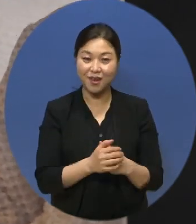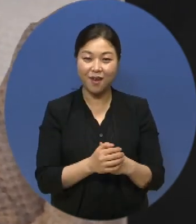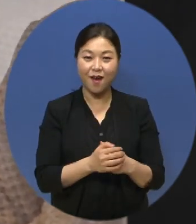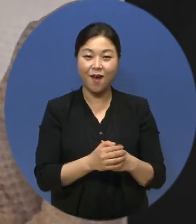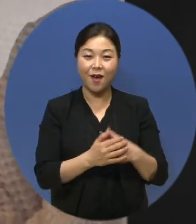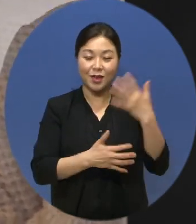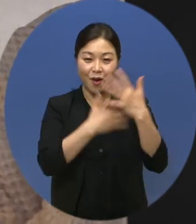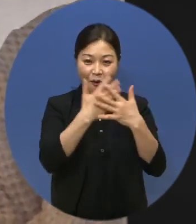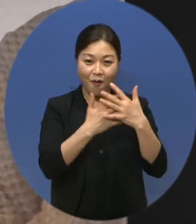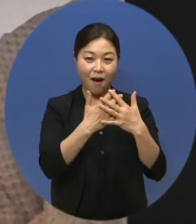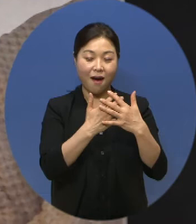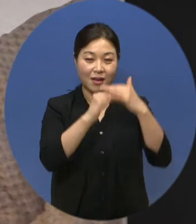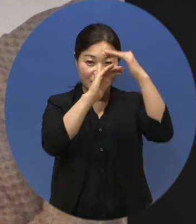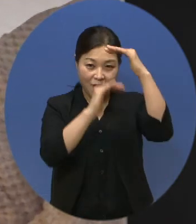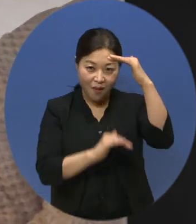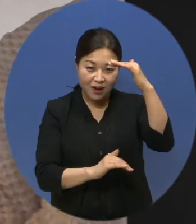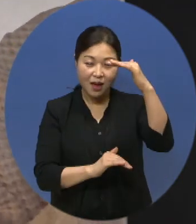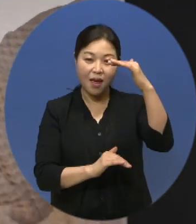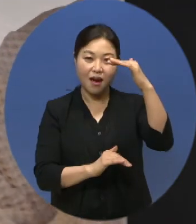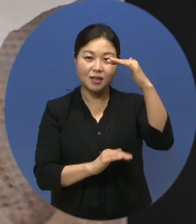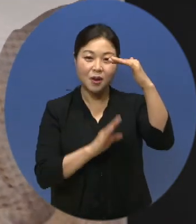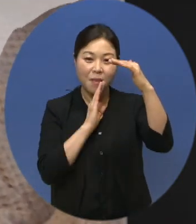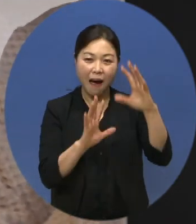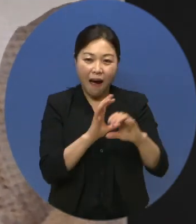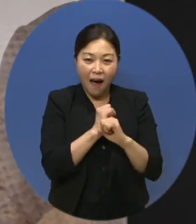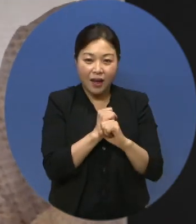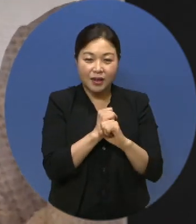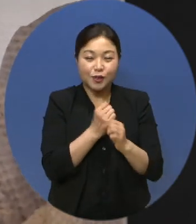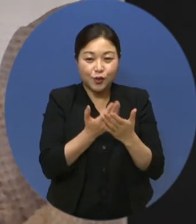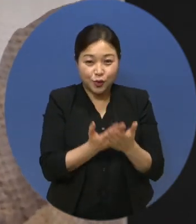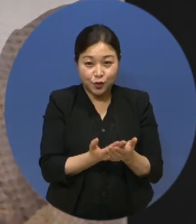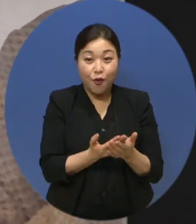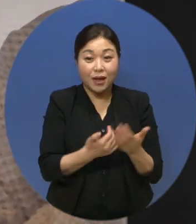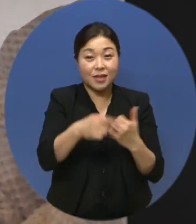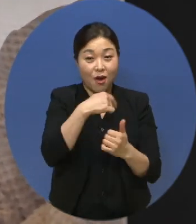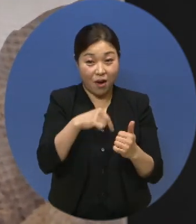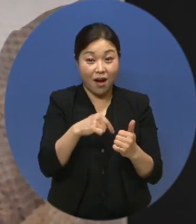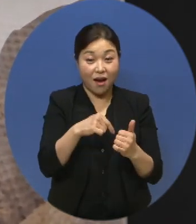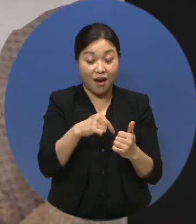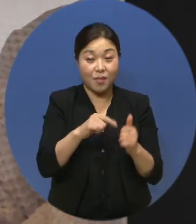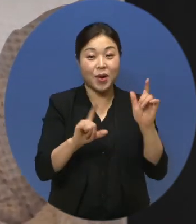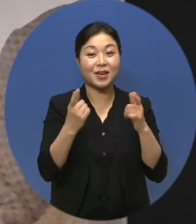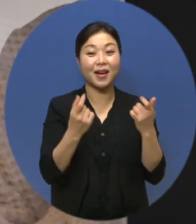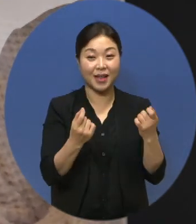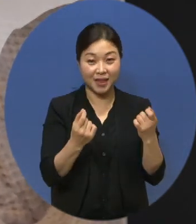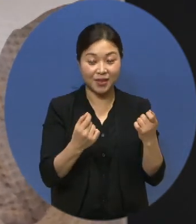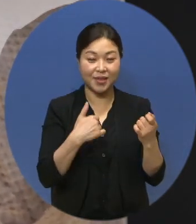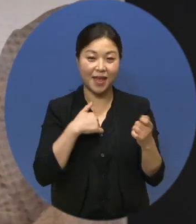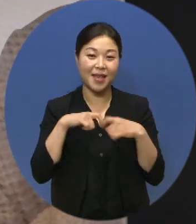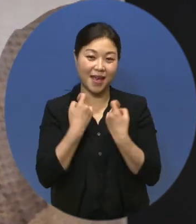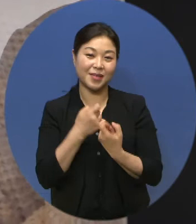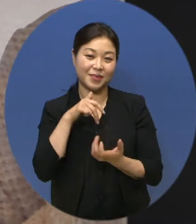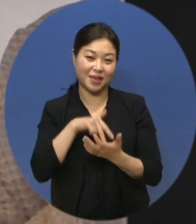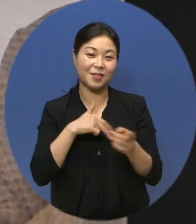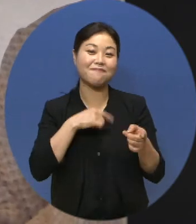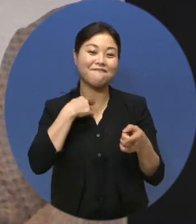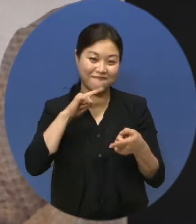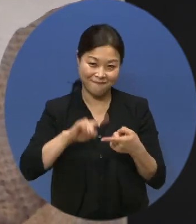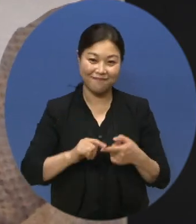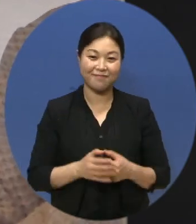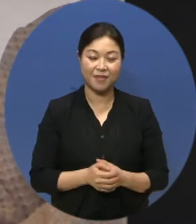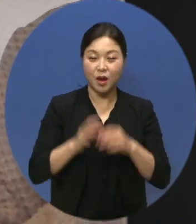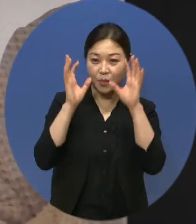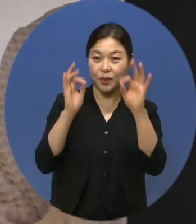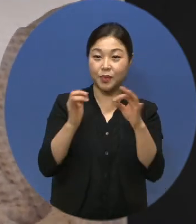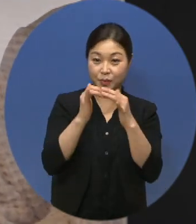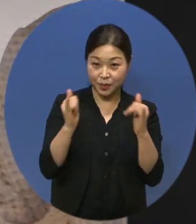전체적인 영화를 함축하고 있는 씬이라고 생각이 들어서 개인적으로는 좋아하는 장면이에요. 그래서 보시는